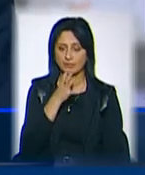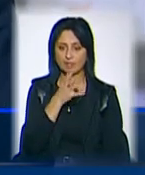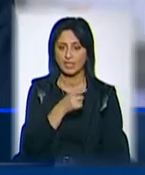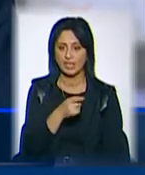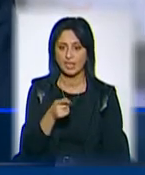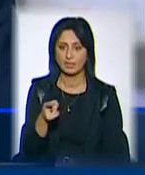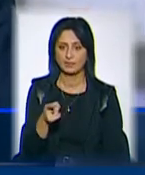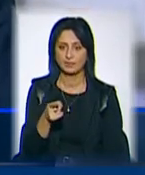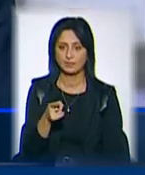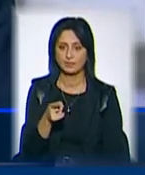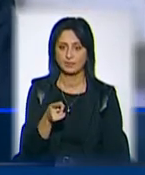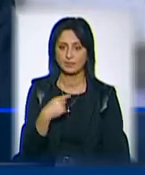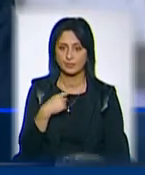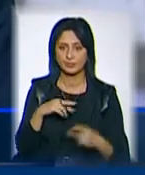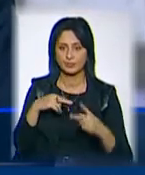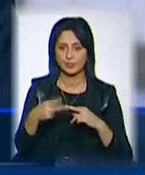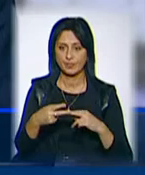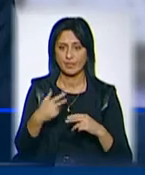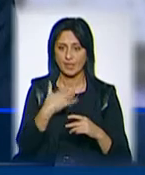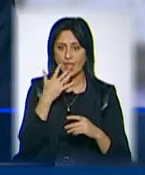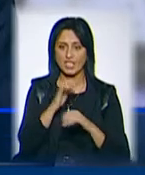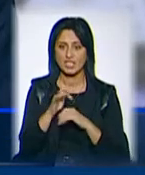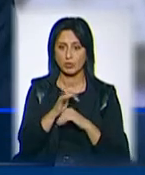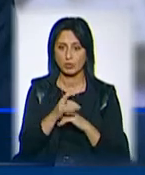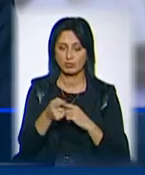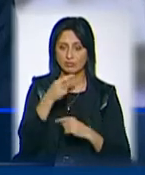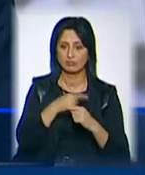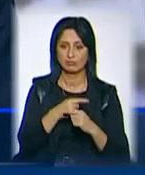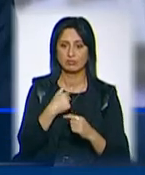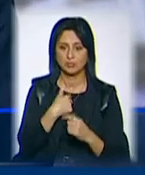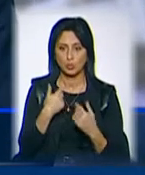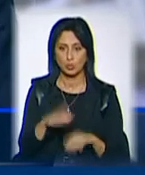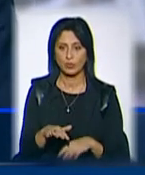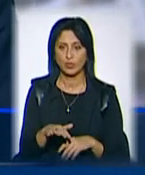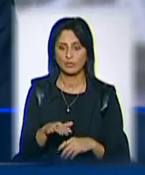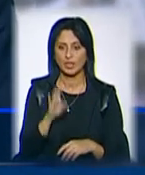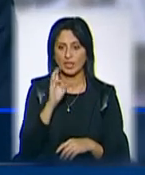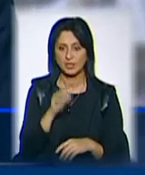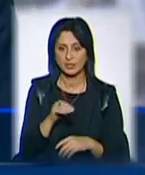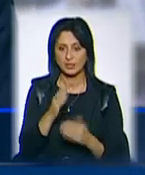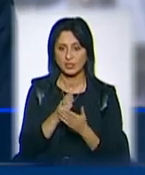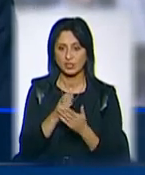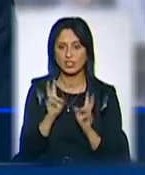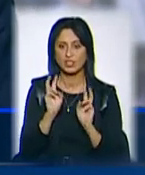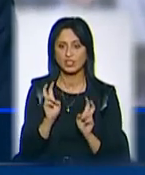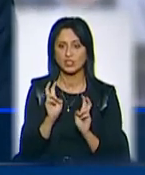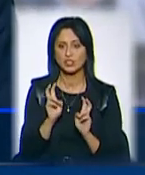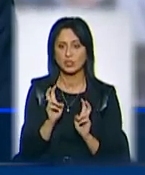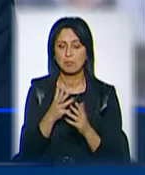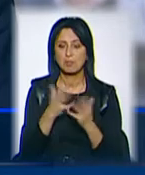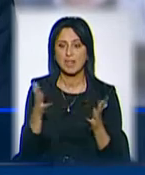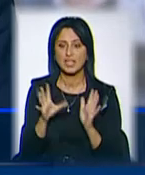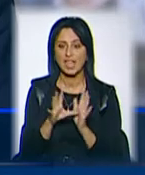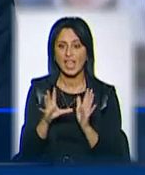ჩვენ გადავიქეცით ნეტ ექსპორტიორ ქვეყნიდან ნეტ იმპორტიორ ქვეყნამდე. ეს ქვეყანად ეს ნიშნავს, რომ უფრო